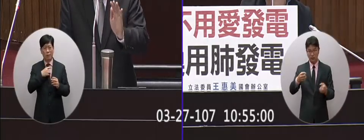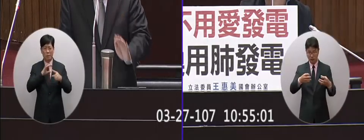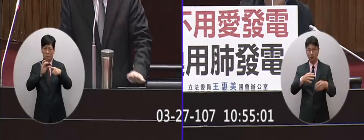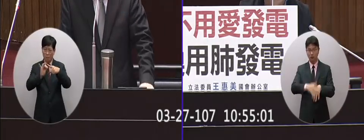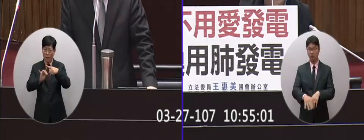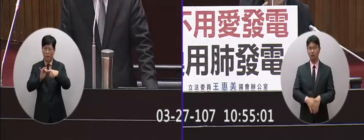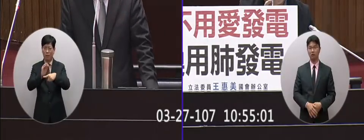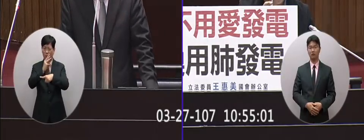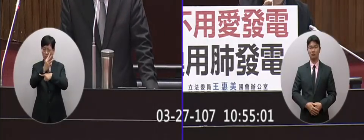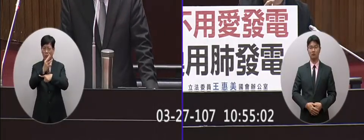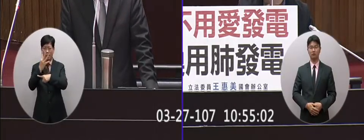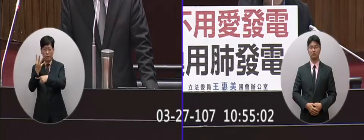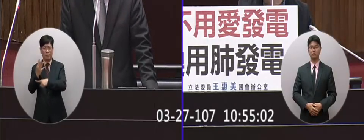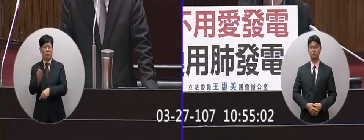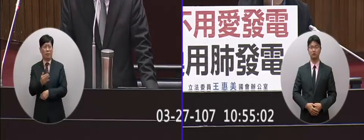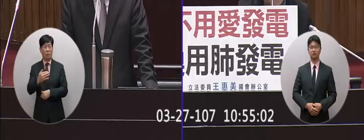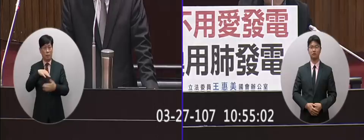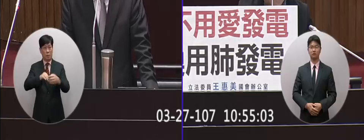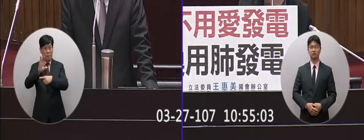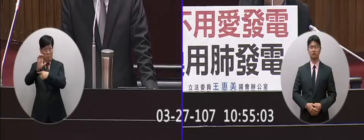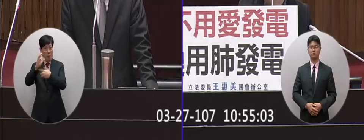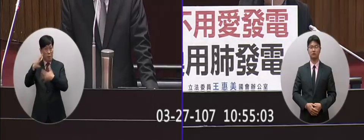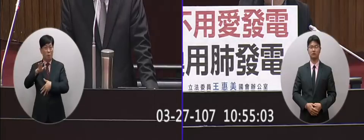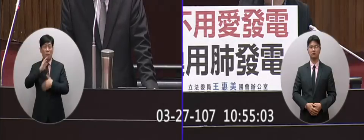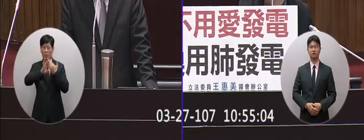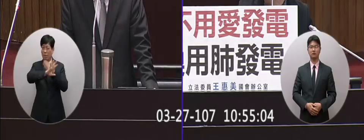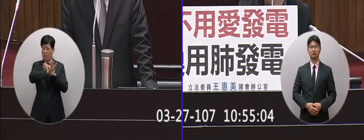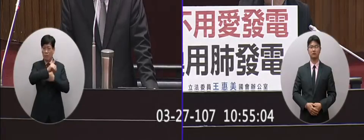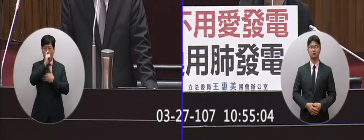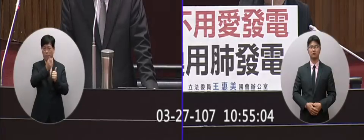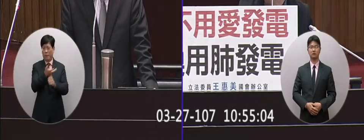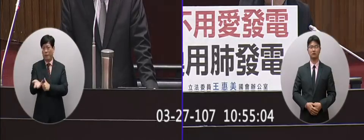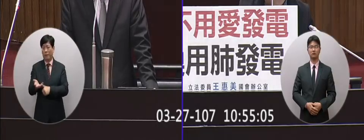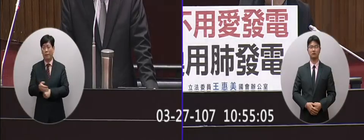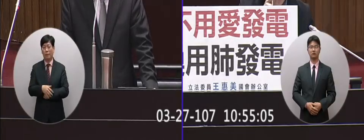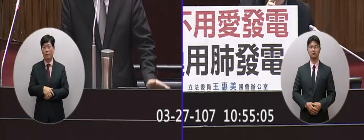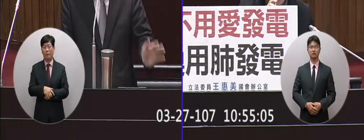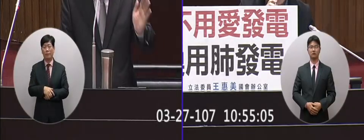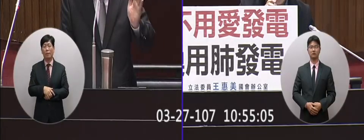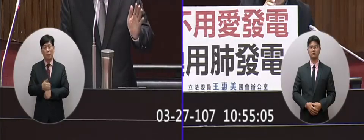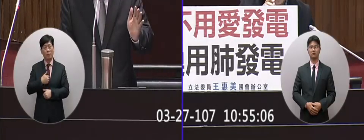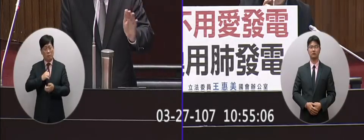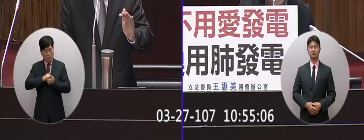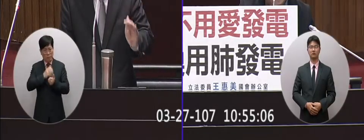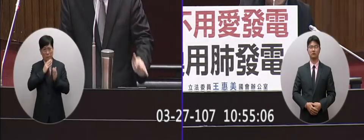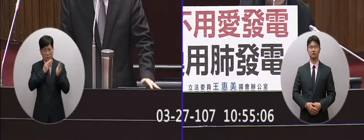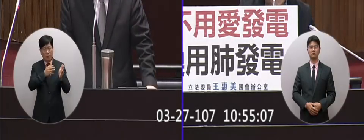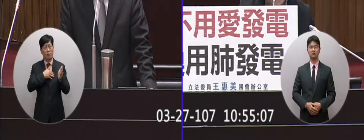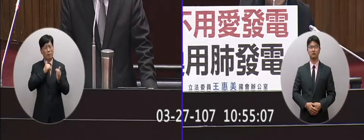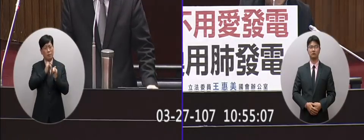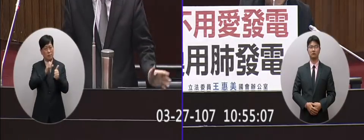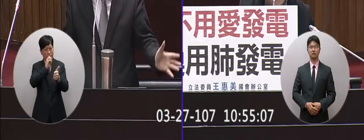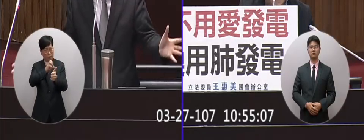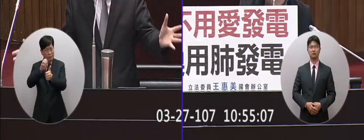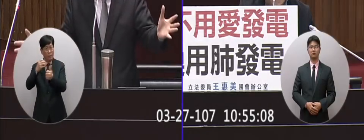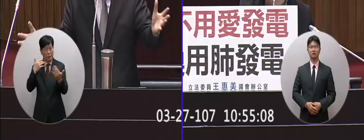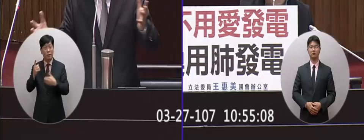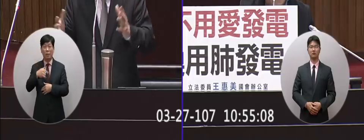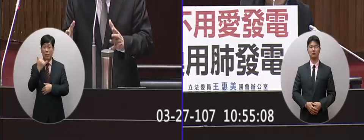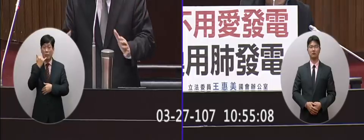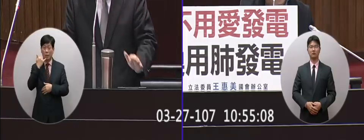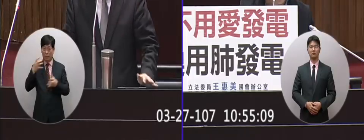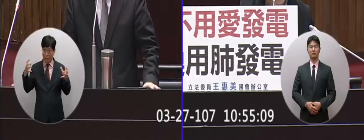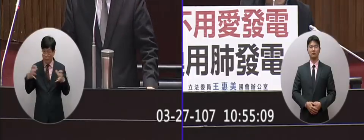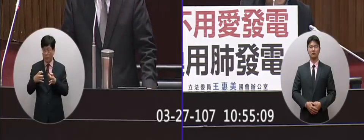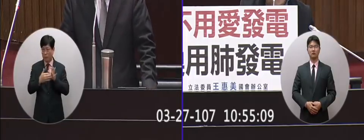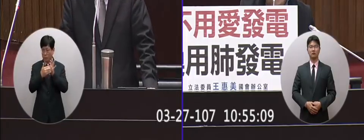占3%到4%而已，其中90%+都是其他的污染源来的。好，我们必须要让民众知道这一点，那这样才有办法大